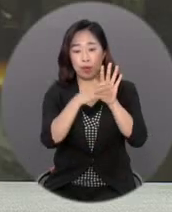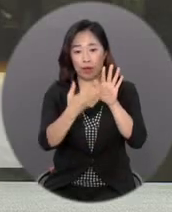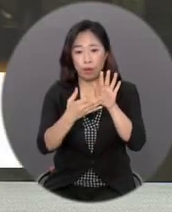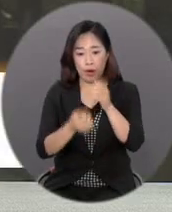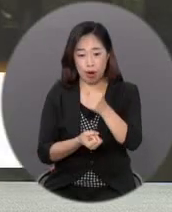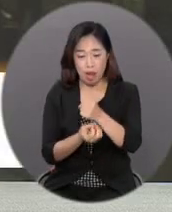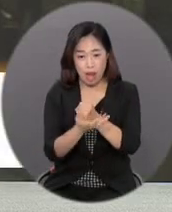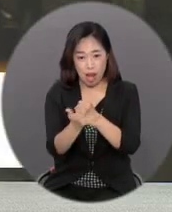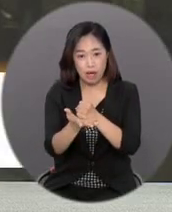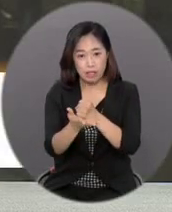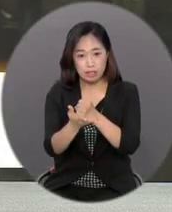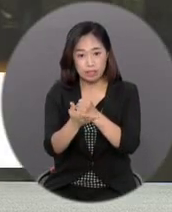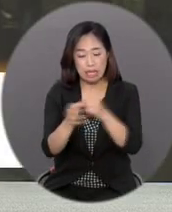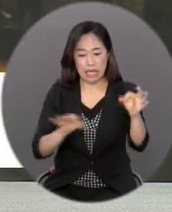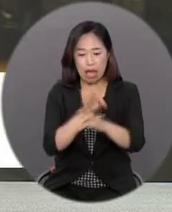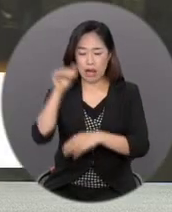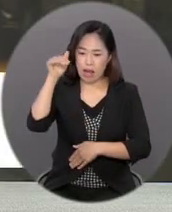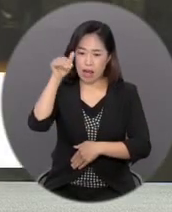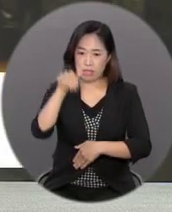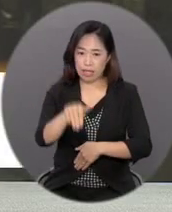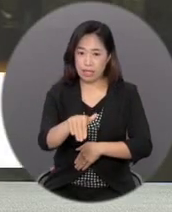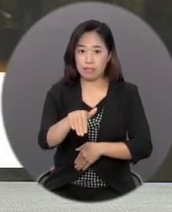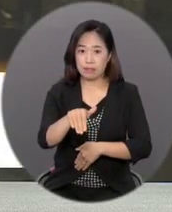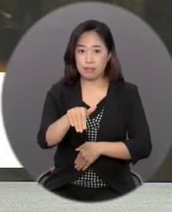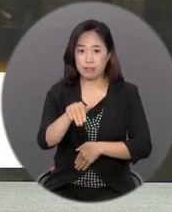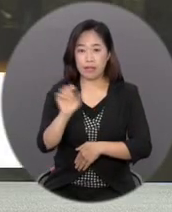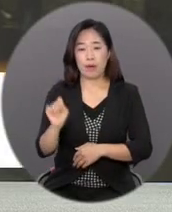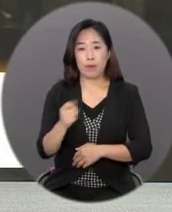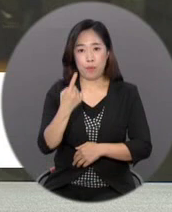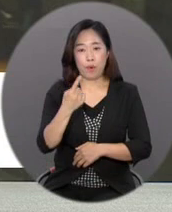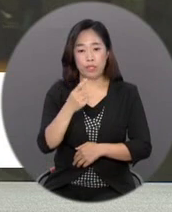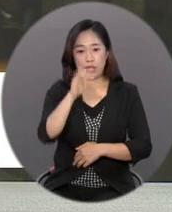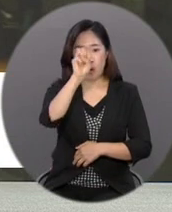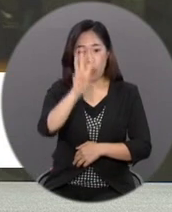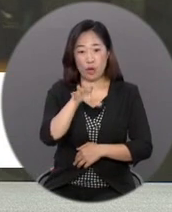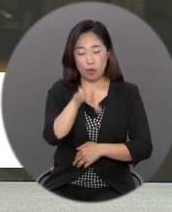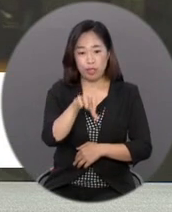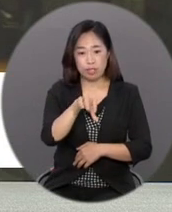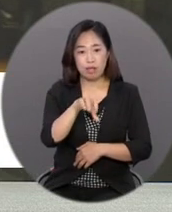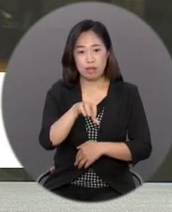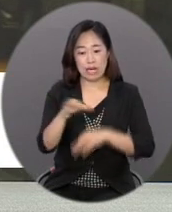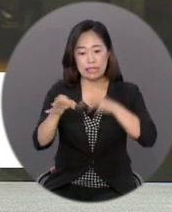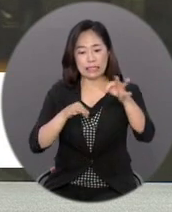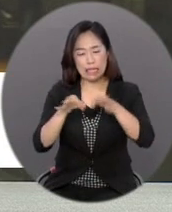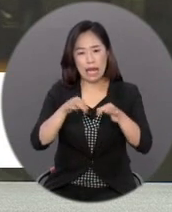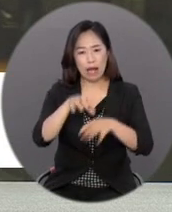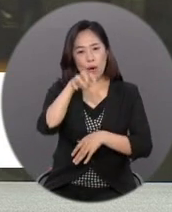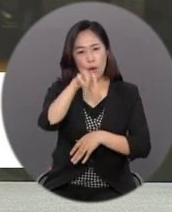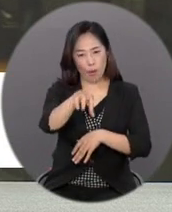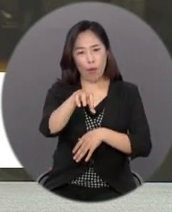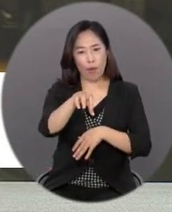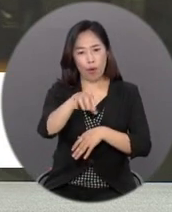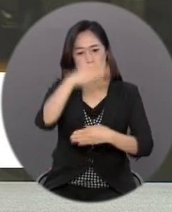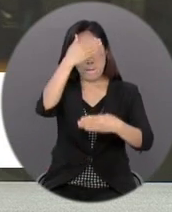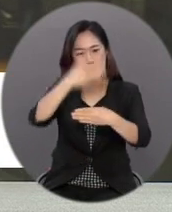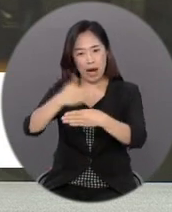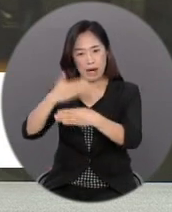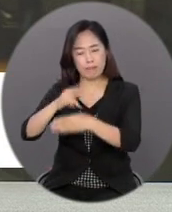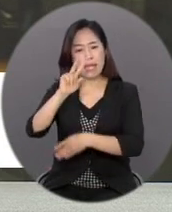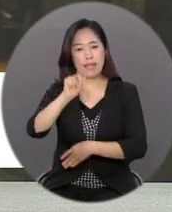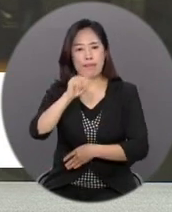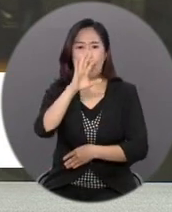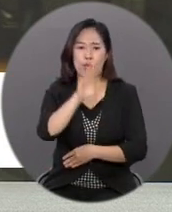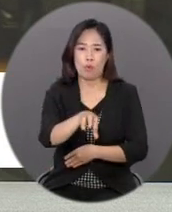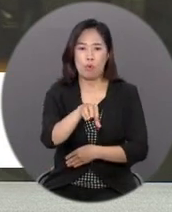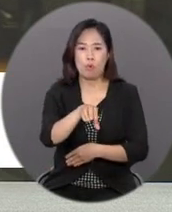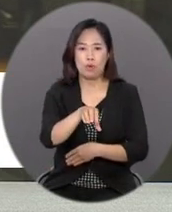코로나19 여파로 인한 경기 침체로 광주에서는 2만 곳 가까운 자영업 점포가 문을 닫은 것으로 나타났습니다.